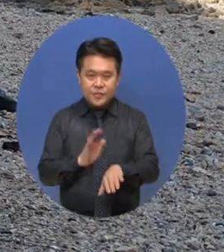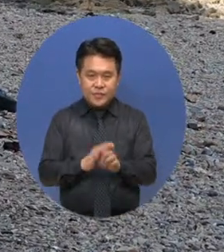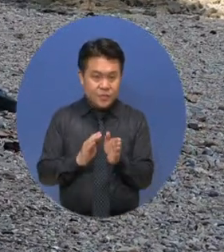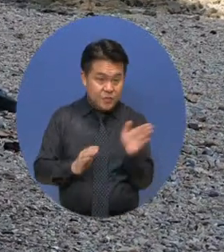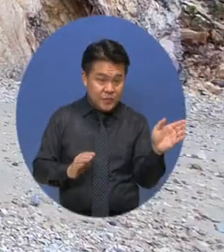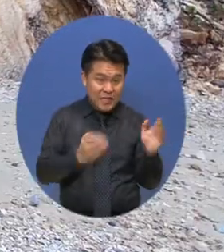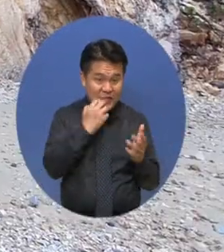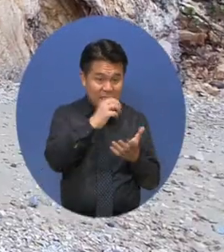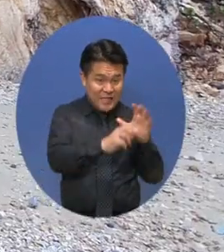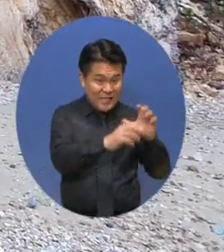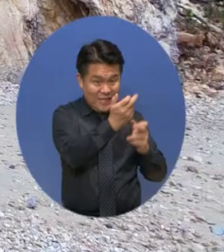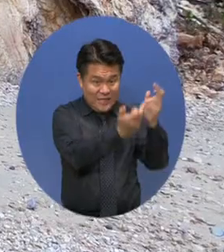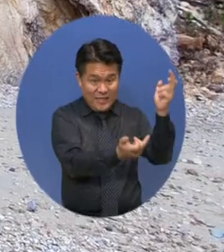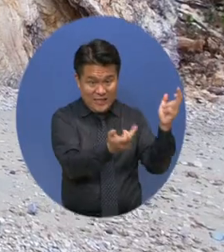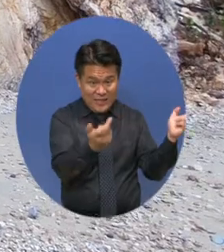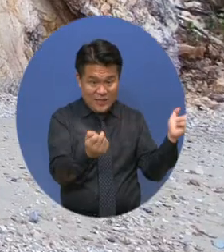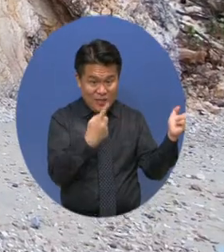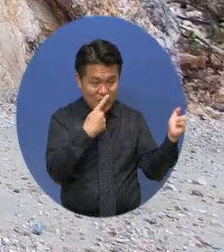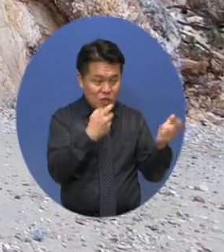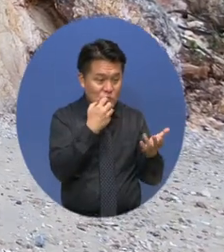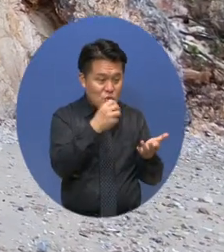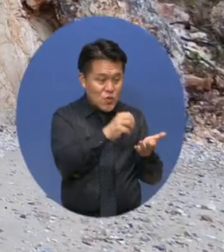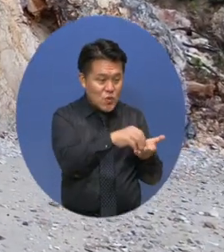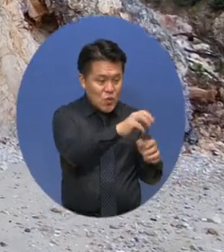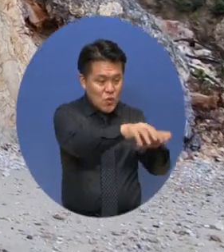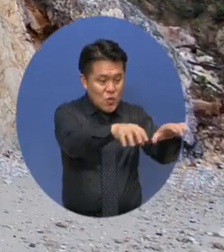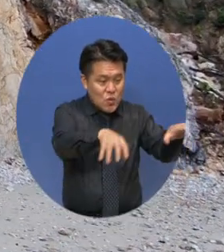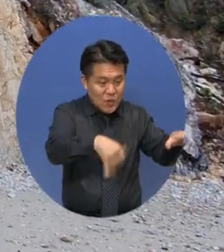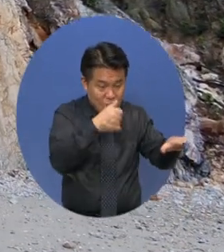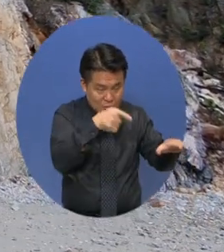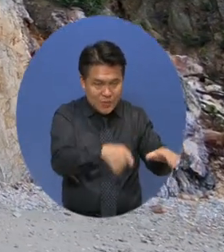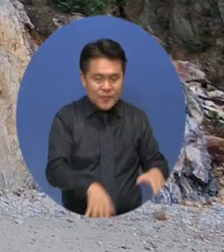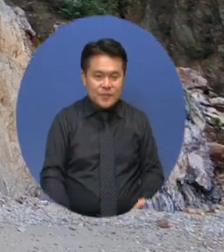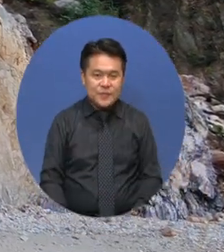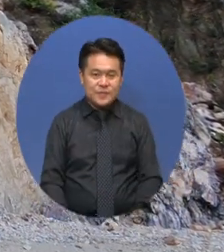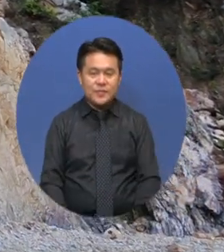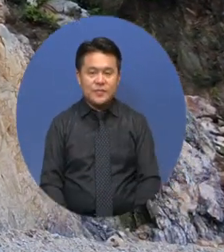왼쪽은 바위와 산, 그리고 조약돌밭이 있었는데요.